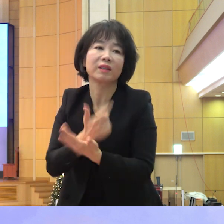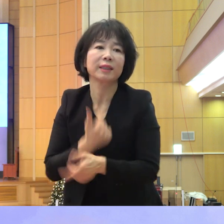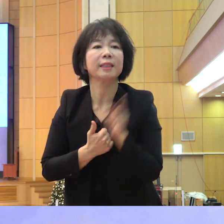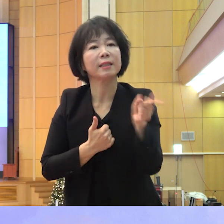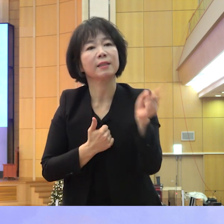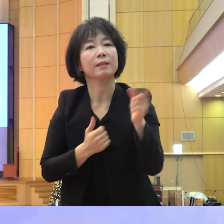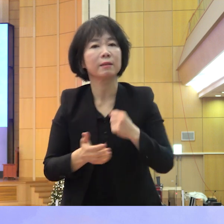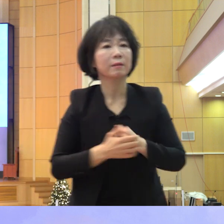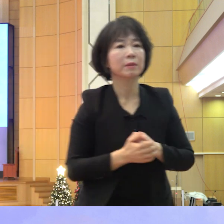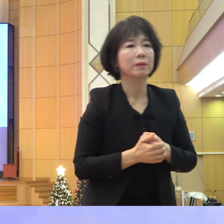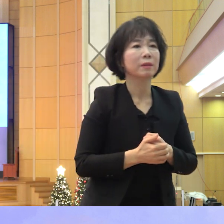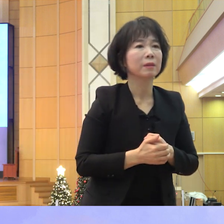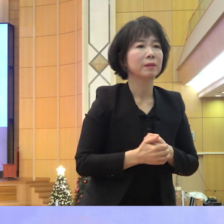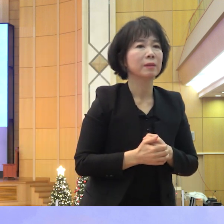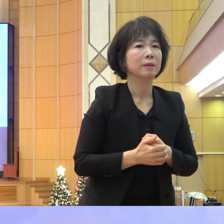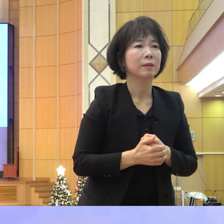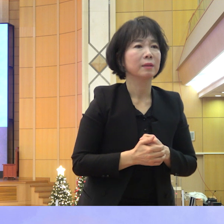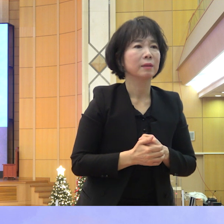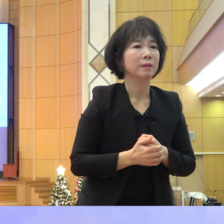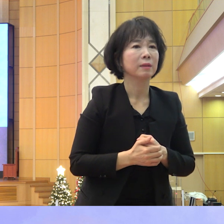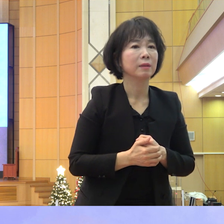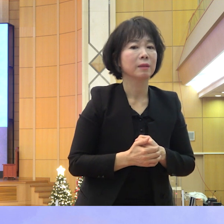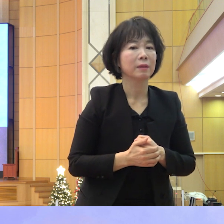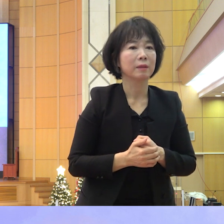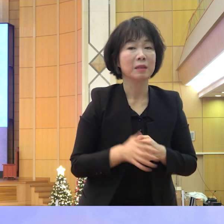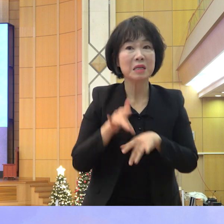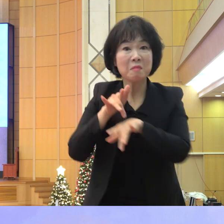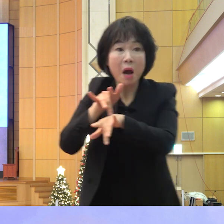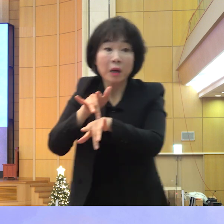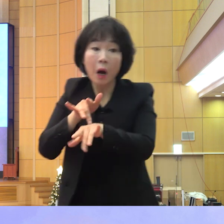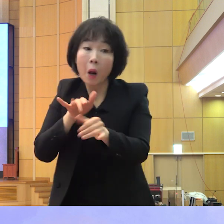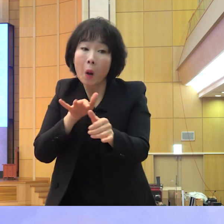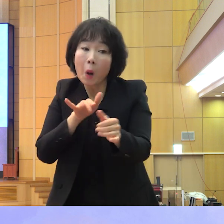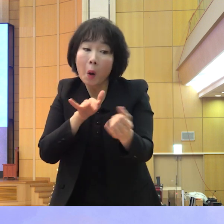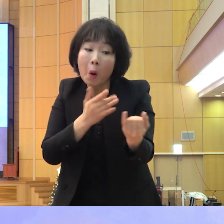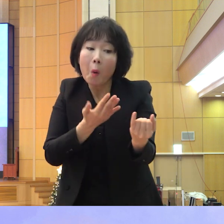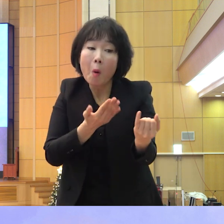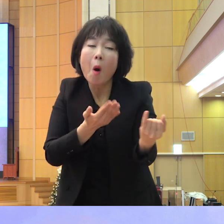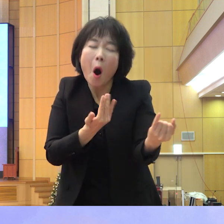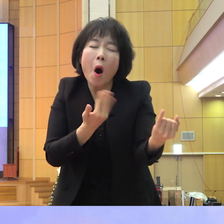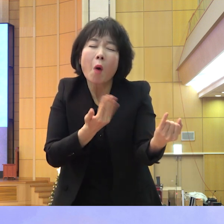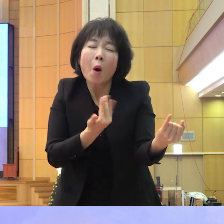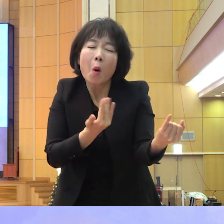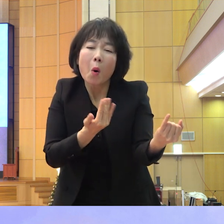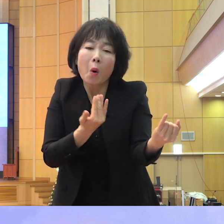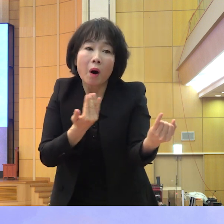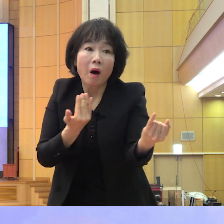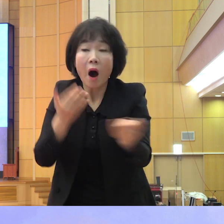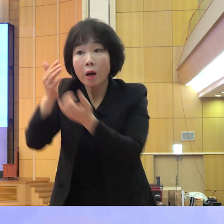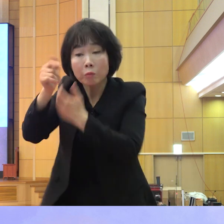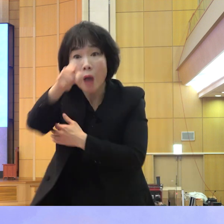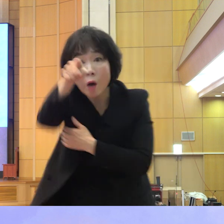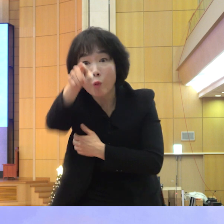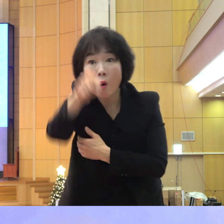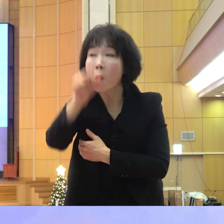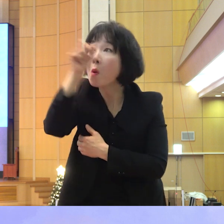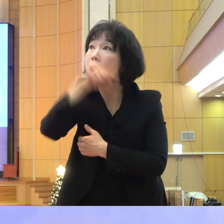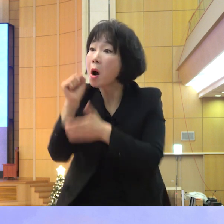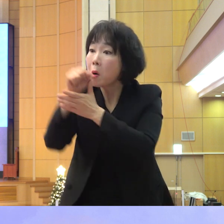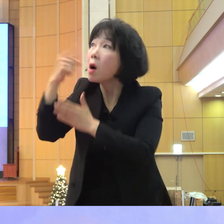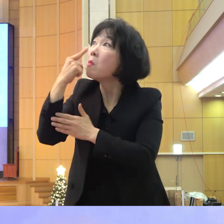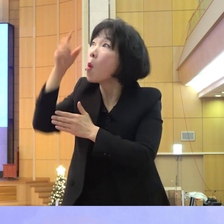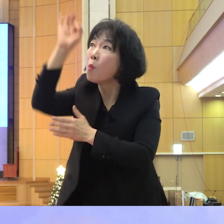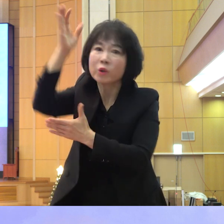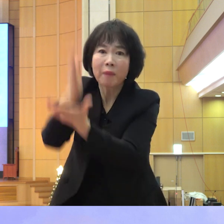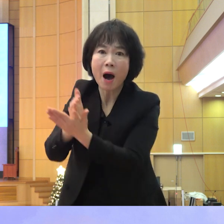그리고 그 결과가 어떻게 되는가? 우리 주님 절대 선악과 보지 말라고 했어요. 선악과 따먹지 말라고